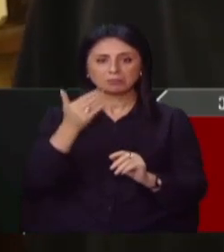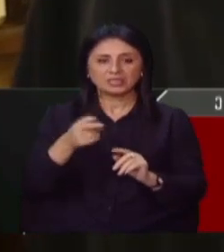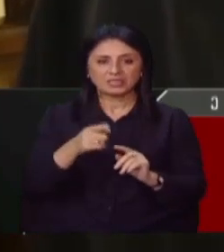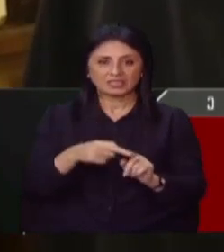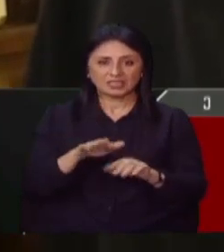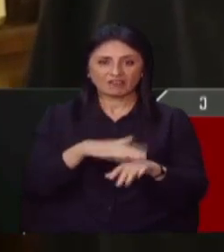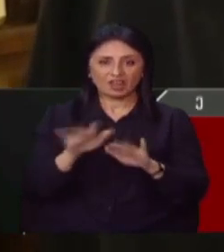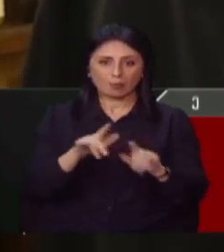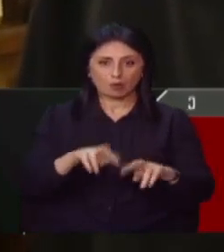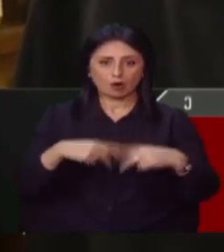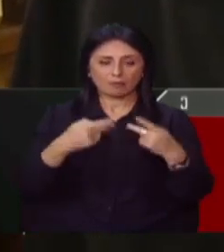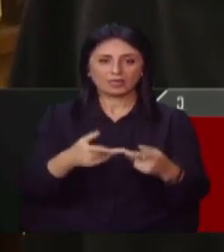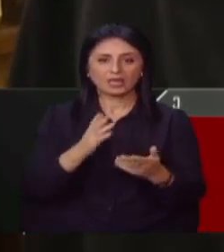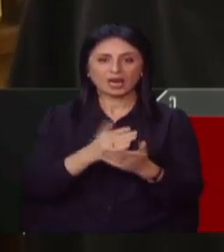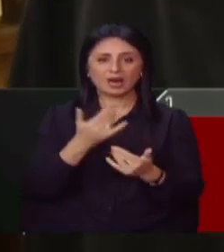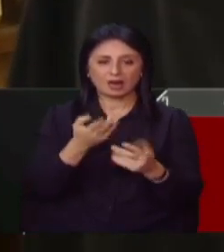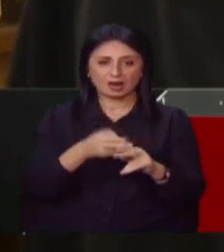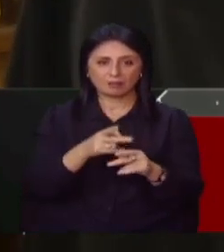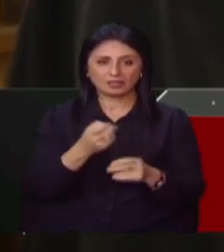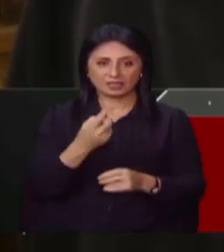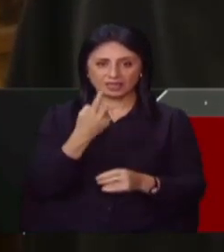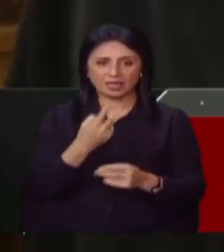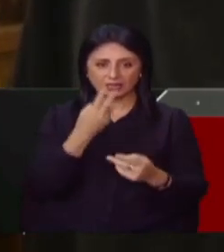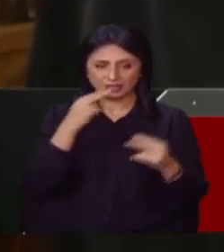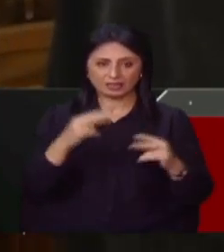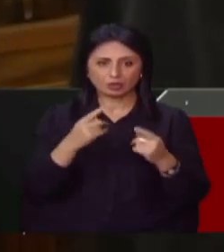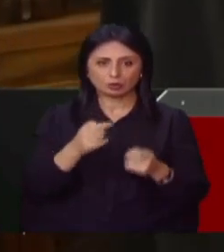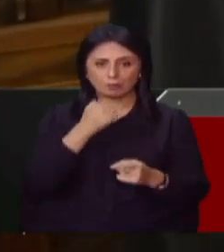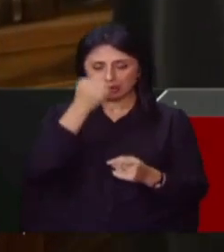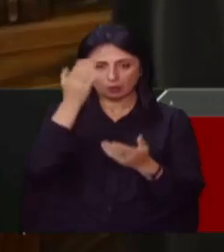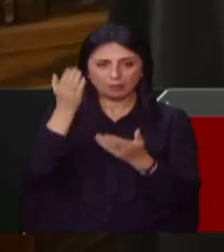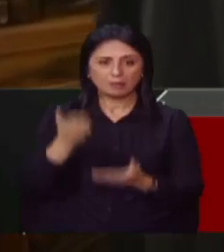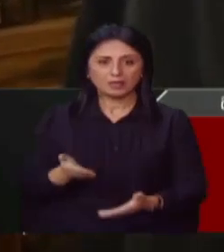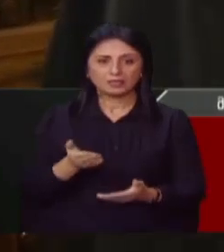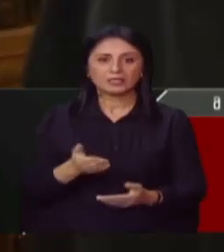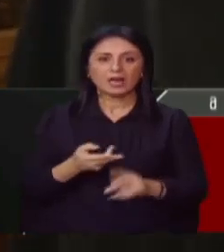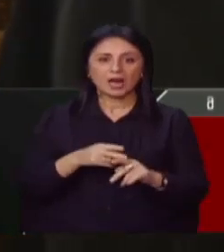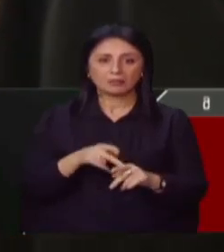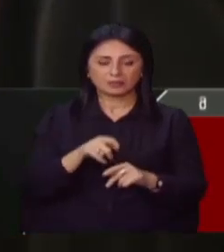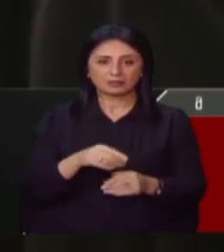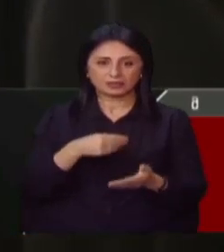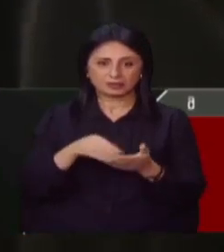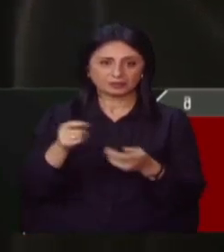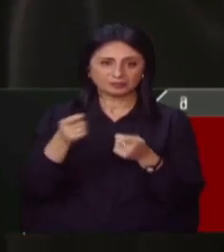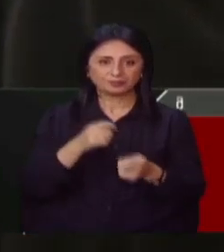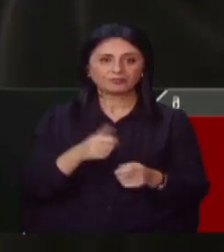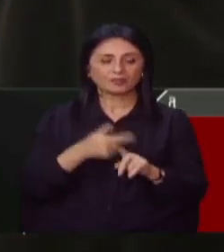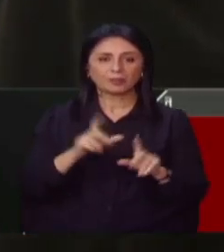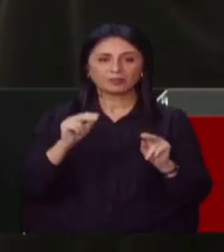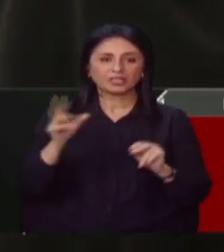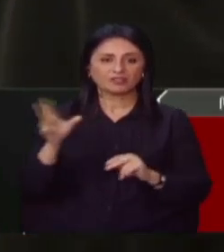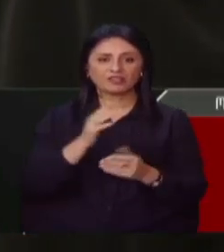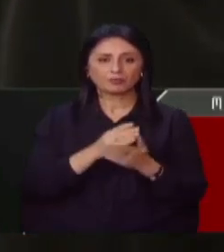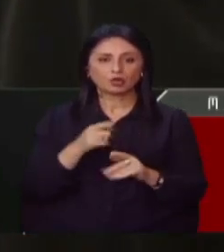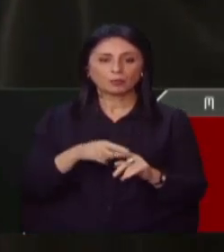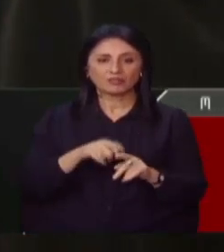მორგი მოქმედებაც არის ამის კიდევ ერთი გამოხატულება და მადლობა მას ამისათვის ძალიან ბედნიერი ვარ თქვა